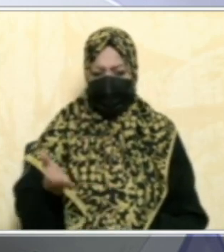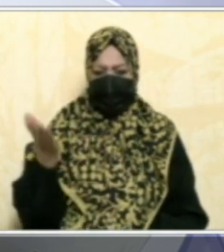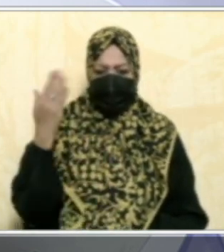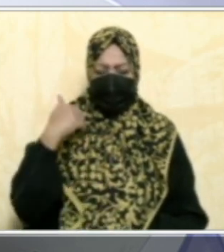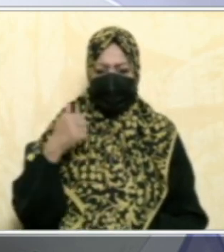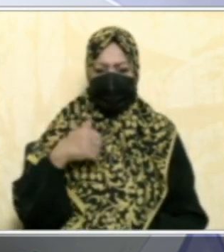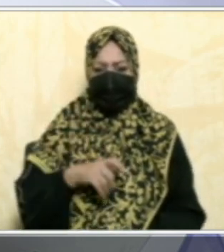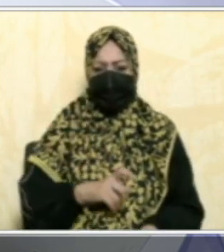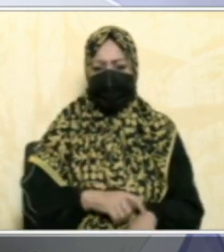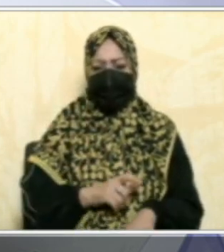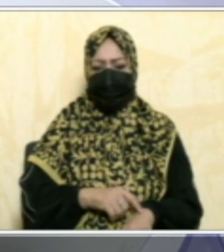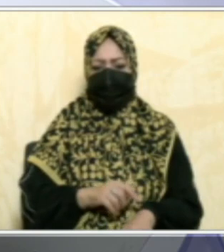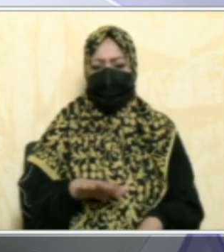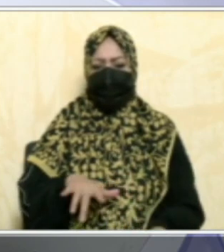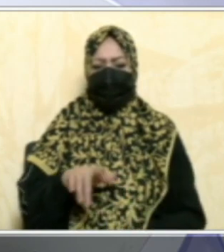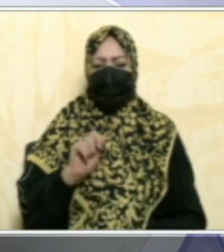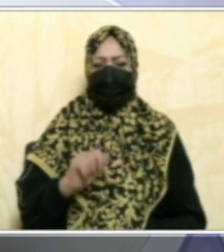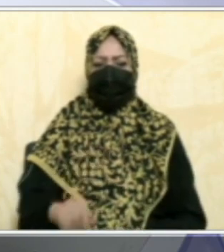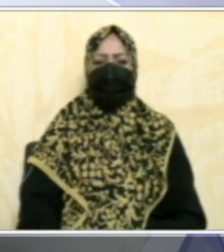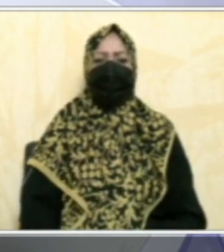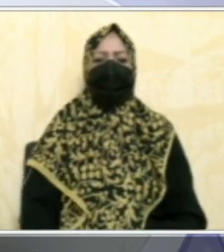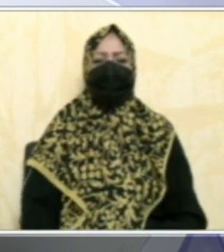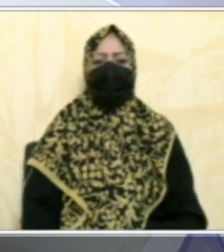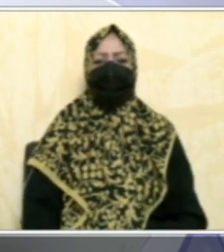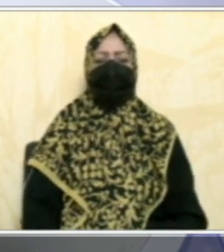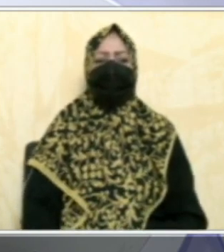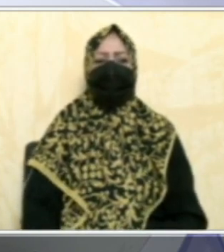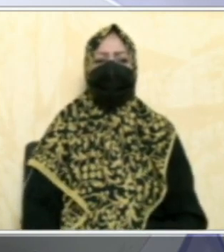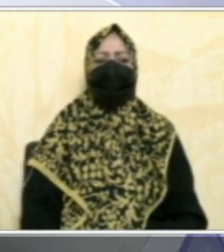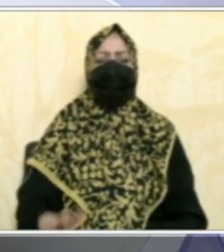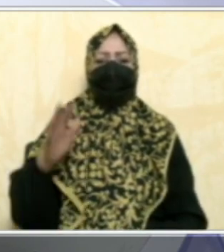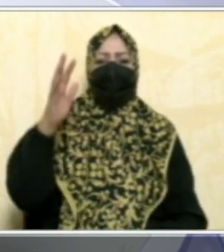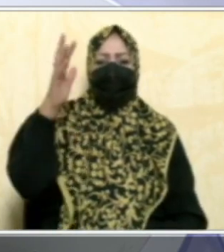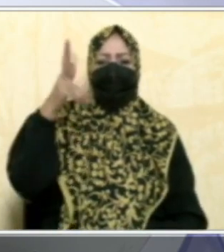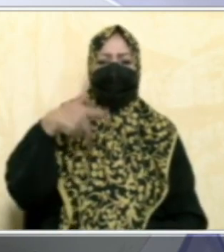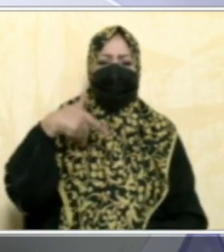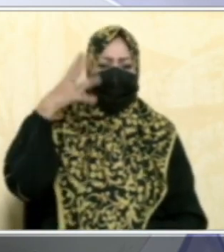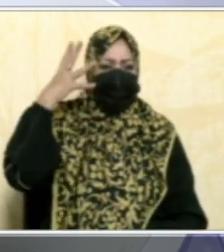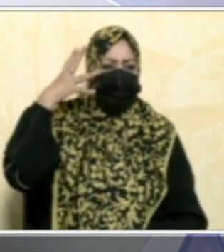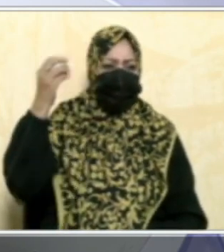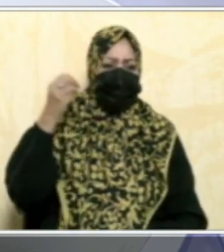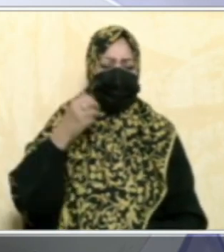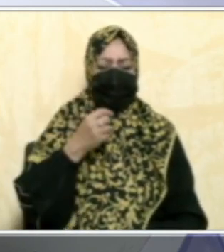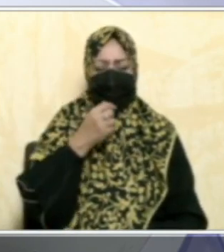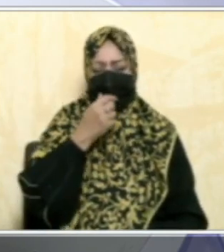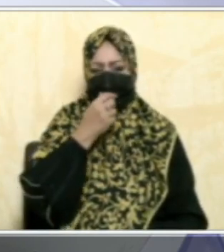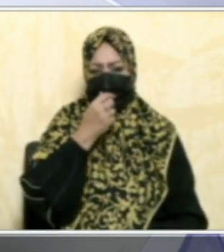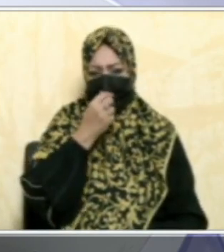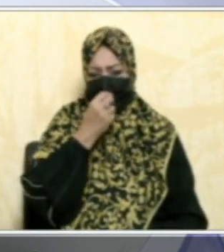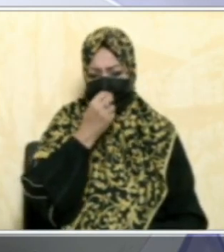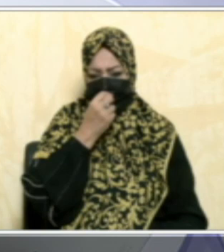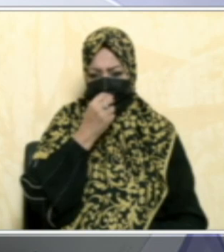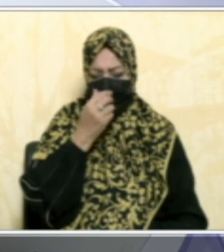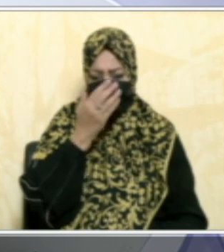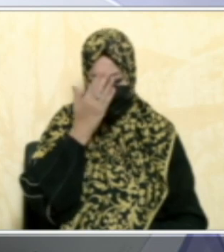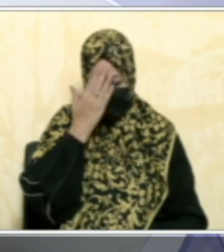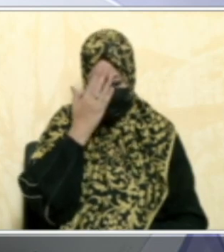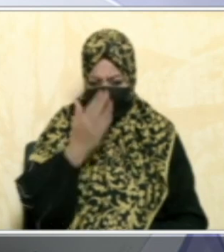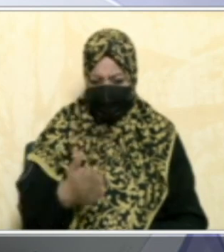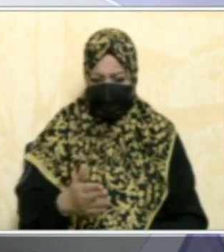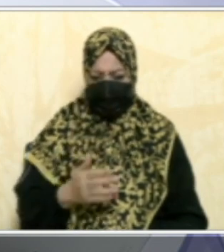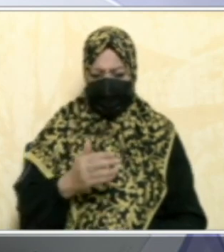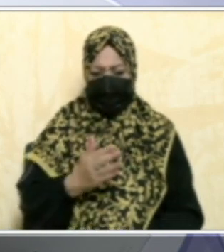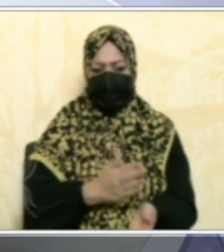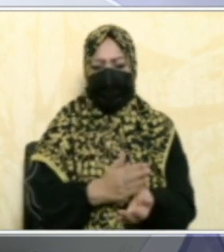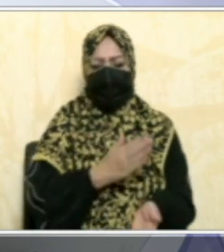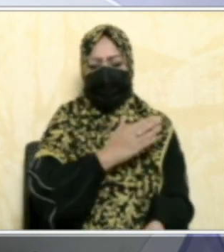انت تعرف احكام السجود غير نسيت والله نسيها والله ما عاد عرفت القبلي والبعدي ما عاد عرفتها ما عاد فهمتها. لكن تعرف ان